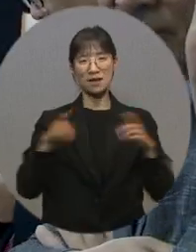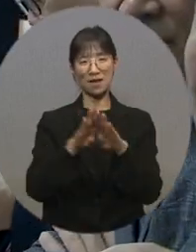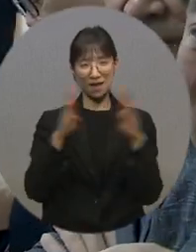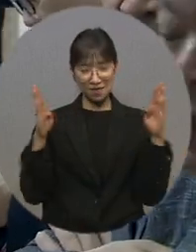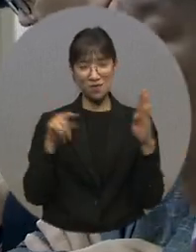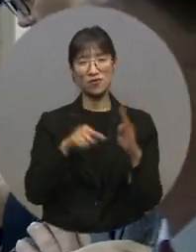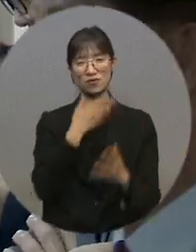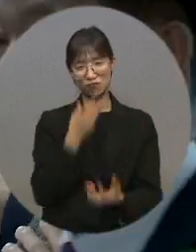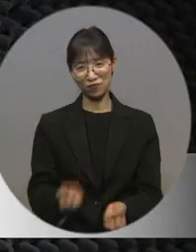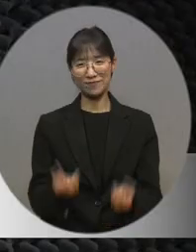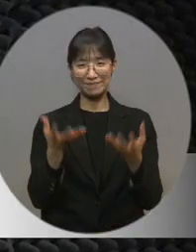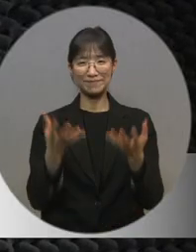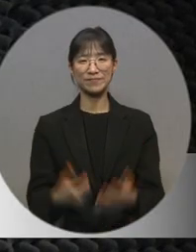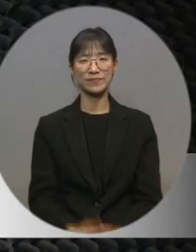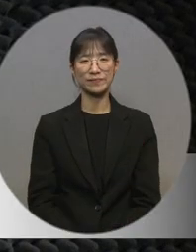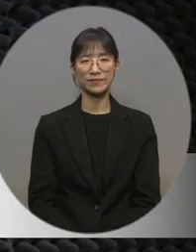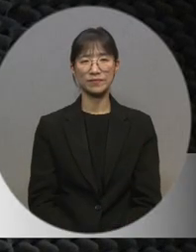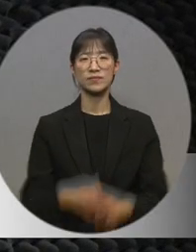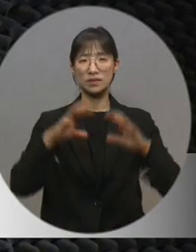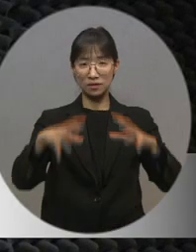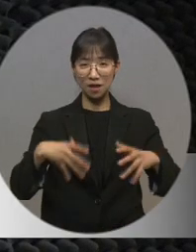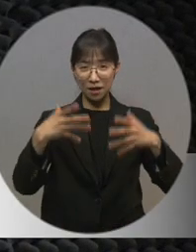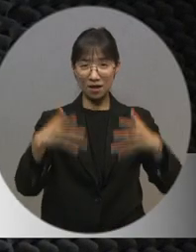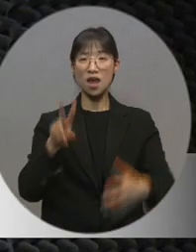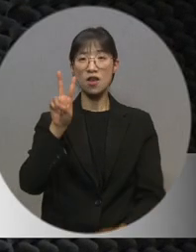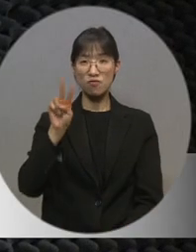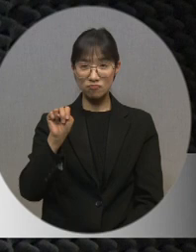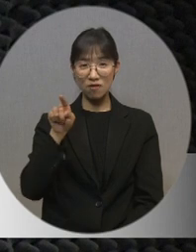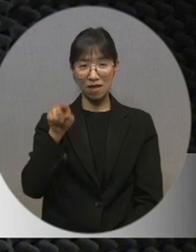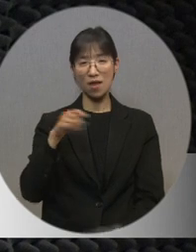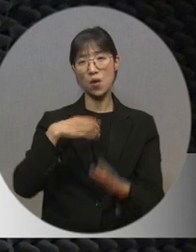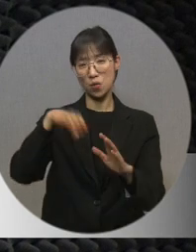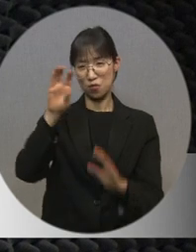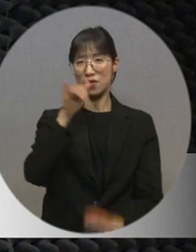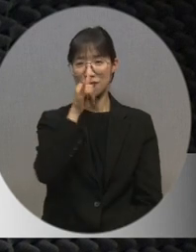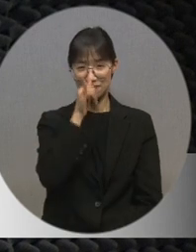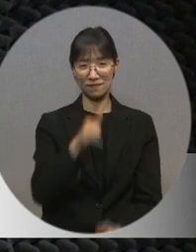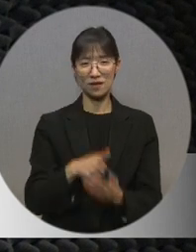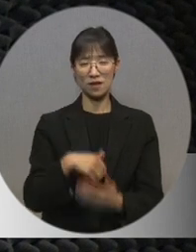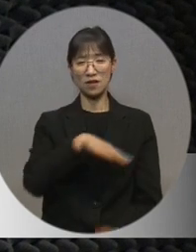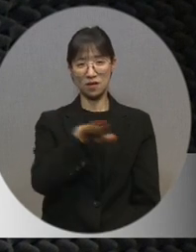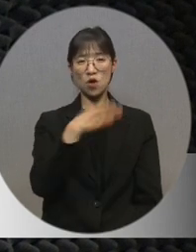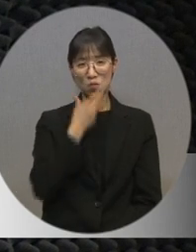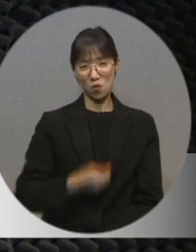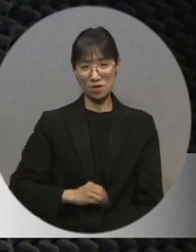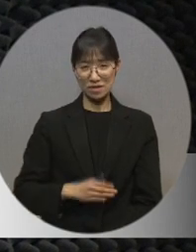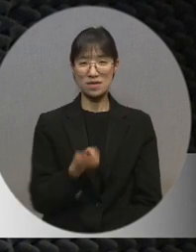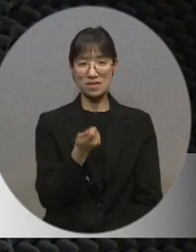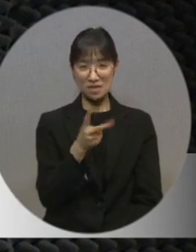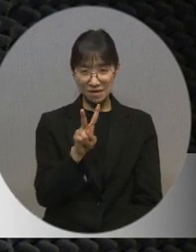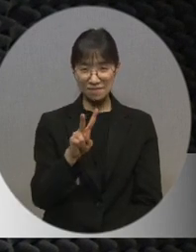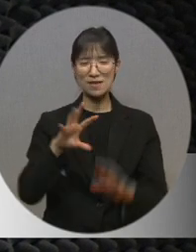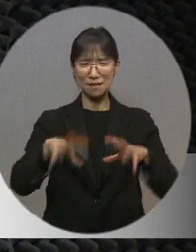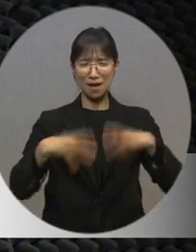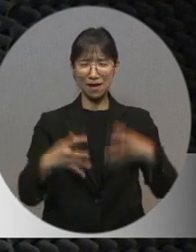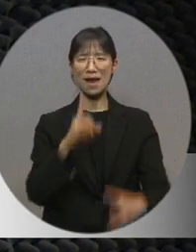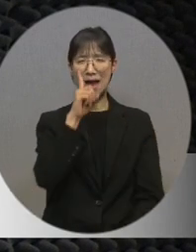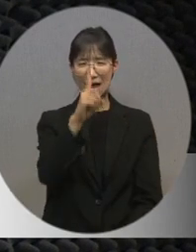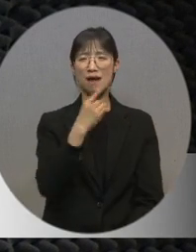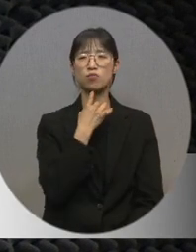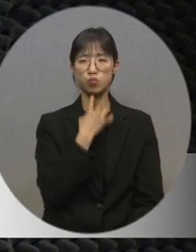주었습니다. 세계 유엔에도 우리가 통보가 되었습니다. 우리 복지TV가. 그래서 세계에 하나밖에